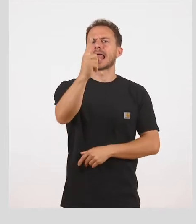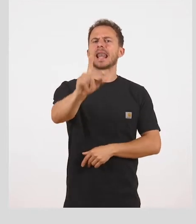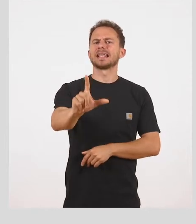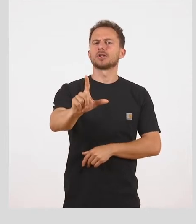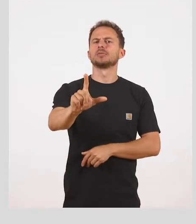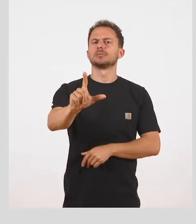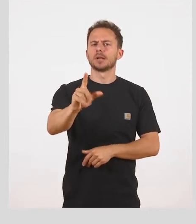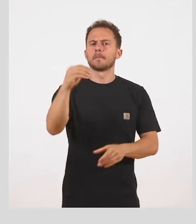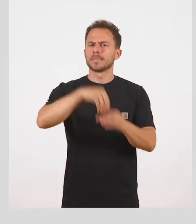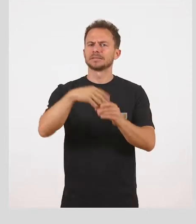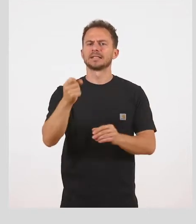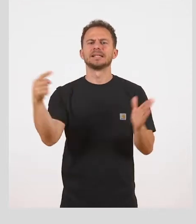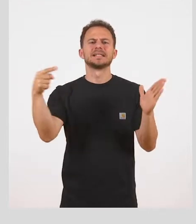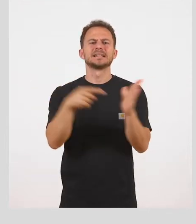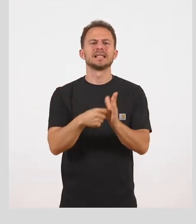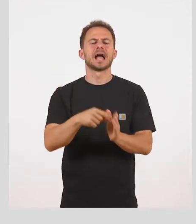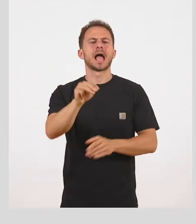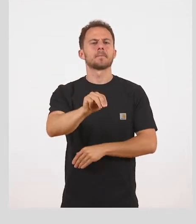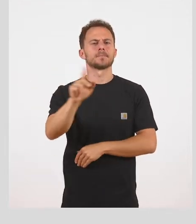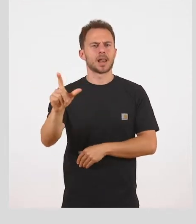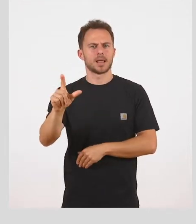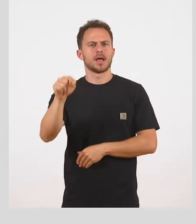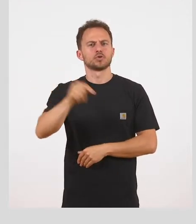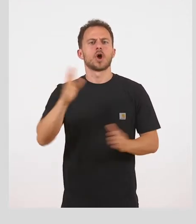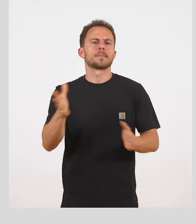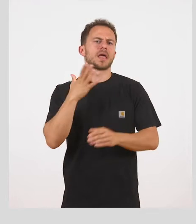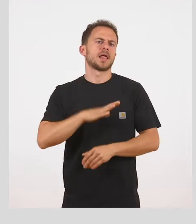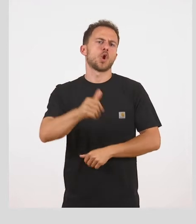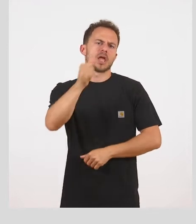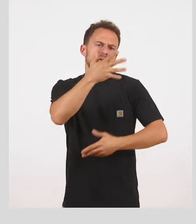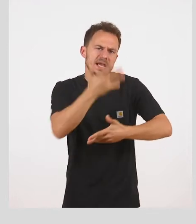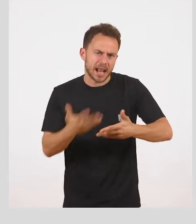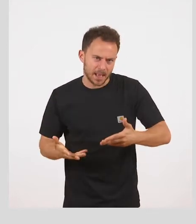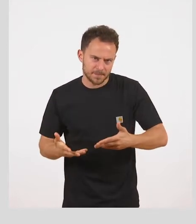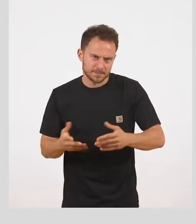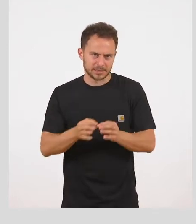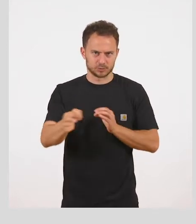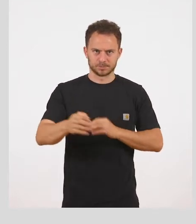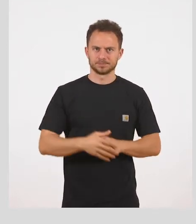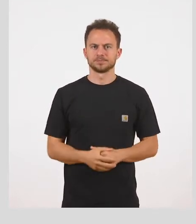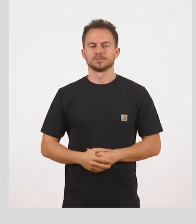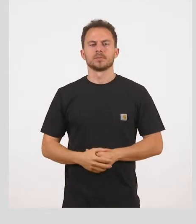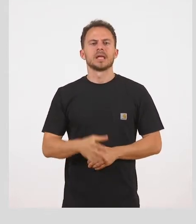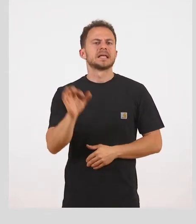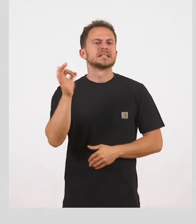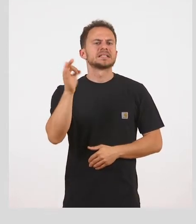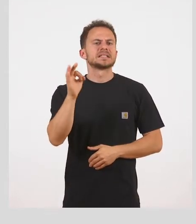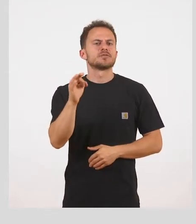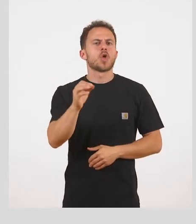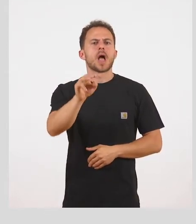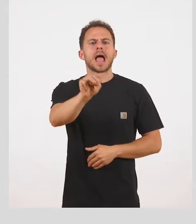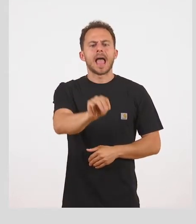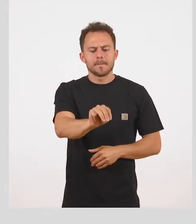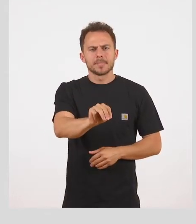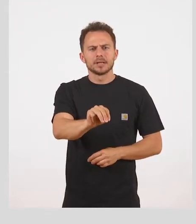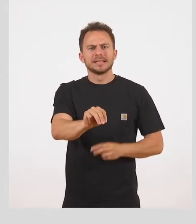είναι 1000 ml, κυρίως χρησιμοποιείται για τη μέτρηση του όγκου των υγρών. Γιατί συμβολίζεται με M στην